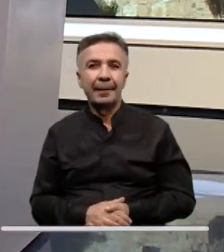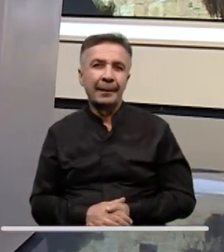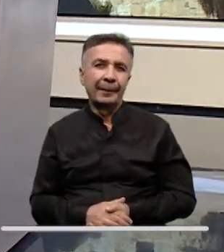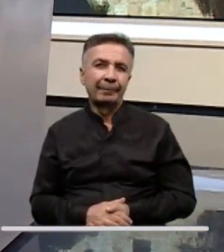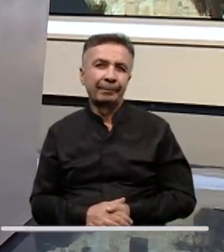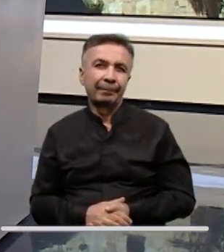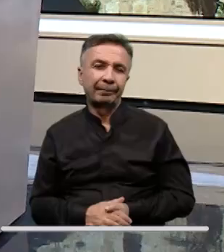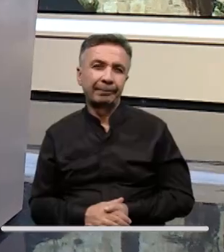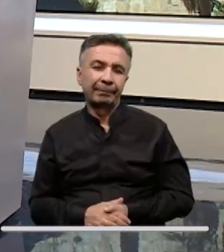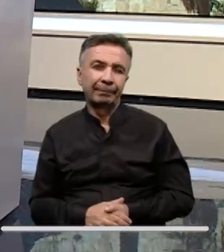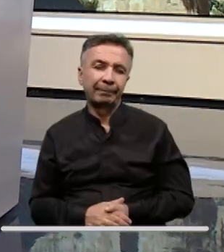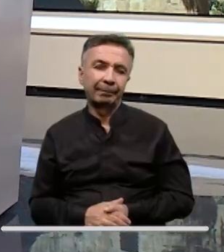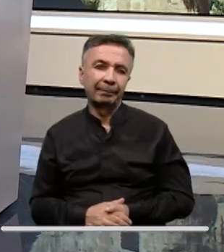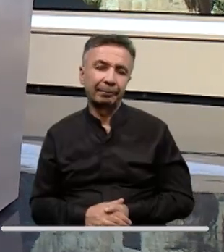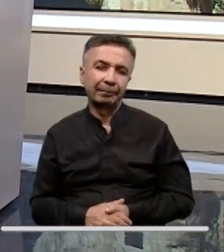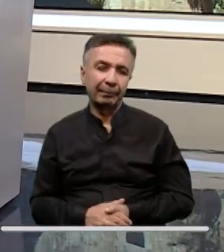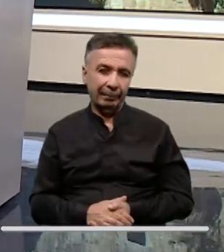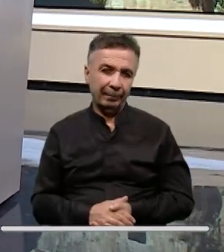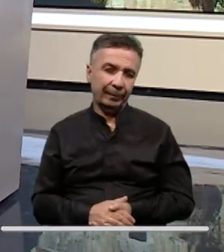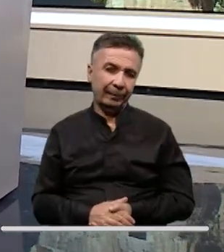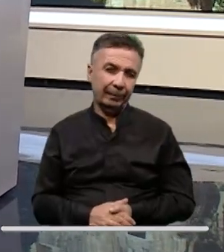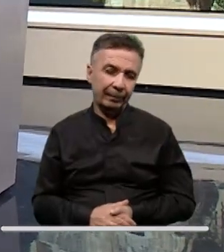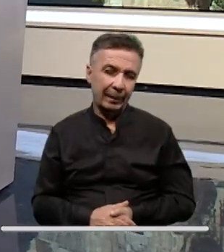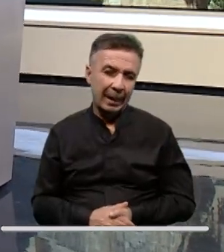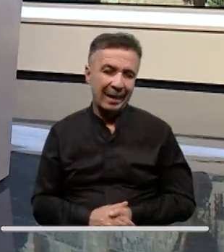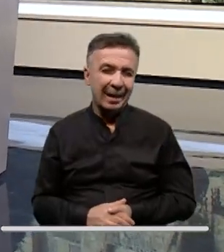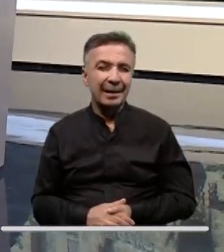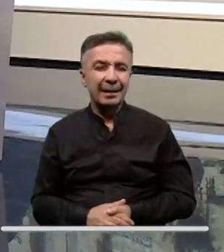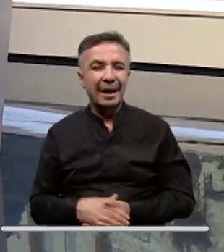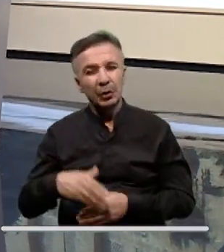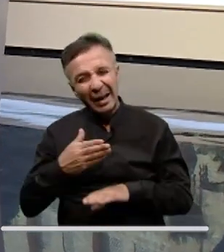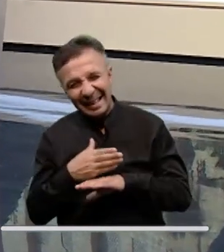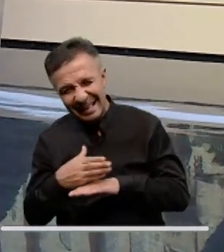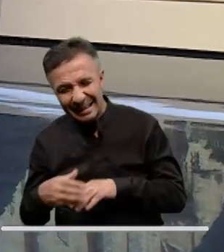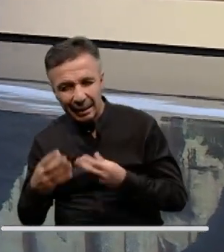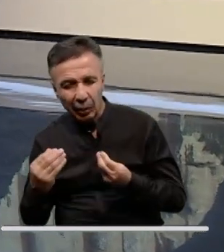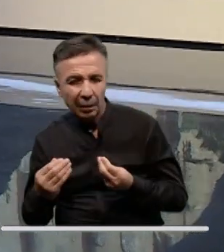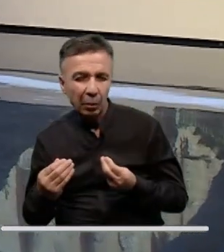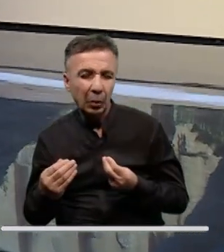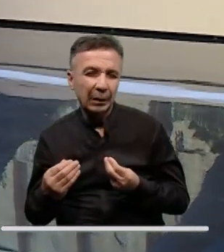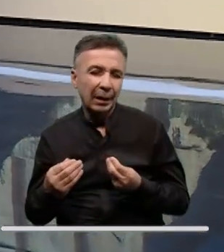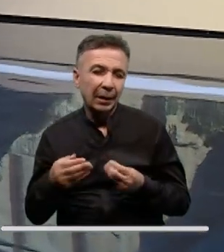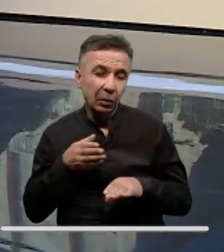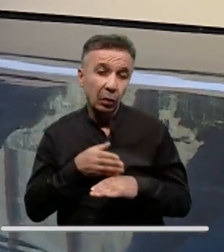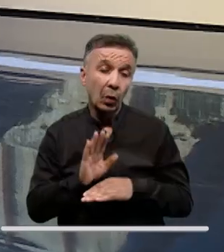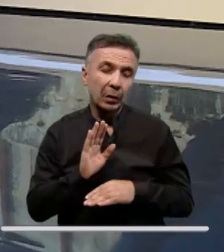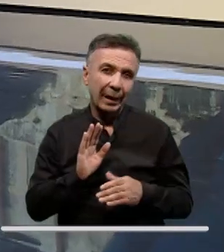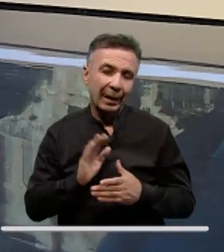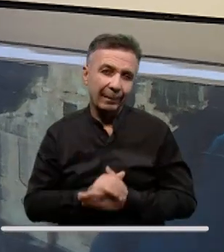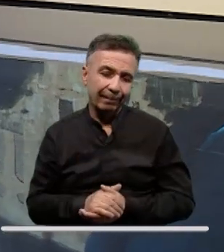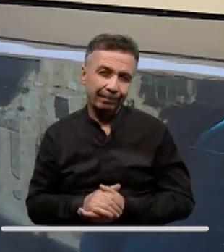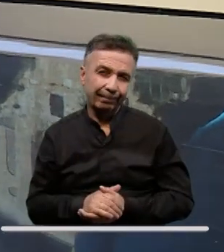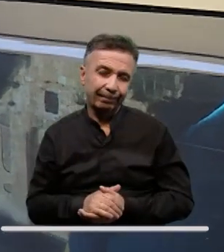eee Efendim Eee sonra ödemek kaydıyla bu da nakit para çekmek gibi